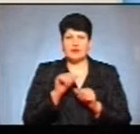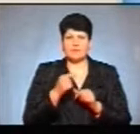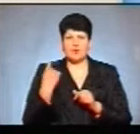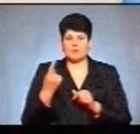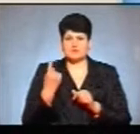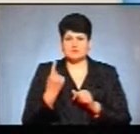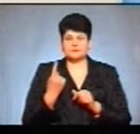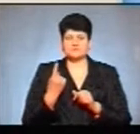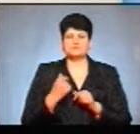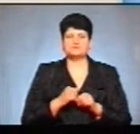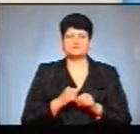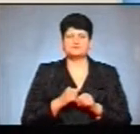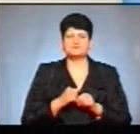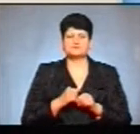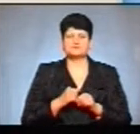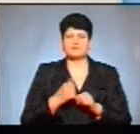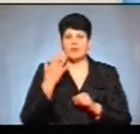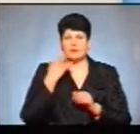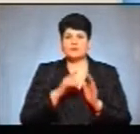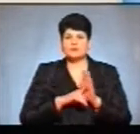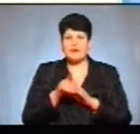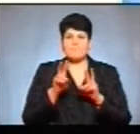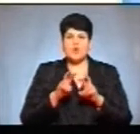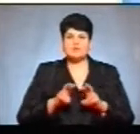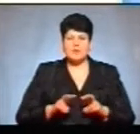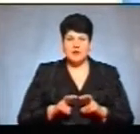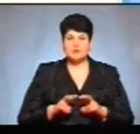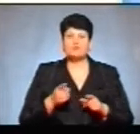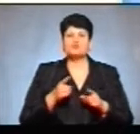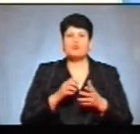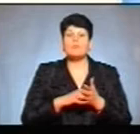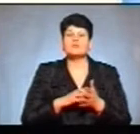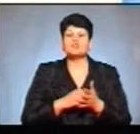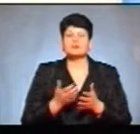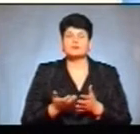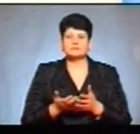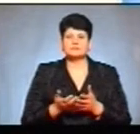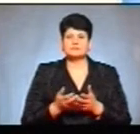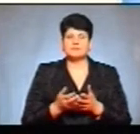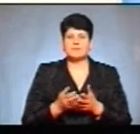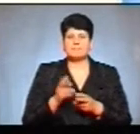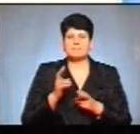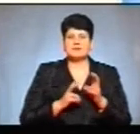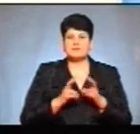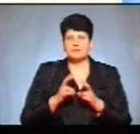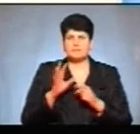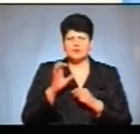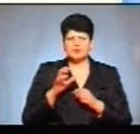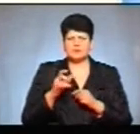тому числі в Тернопільській. Коли ми починаємо розбиратися, а в чому ж причина? От уявіть собі підприємство 500